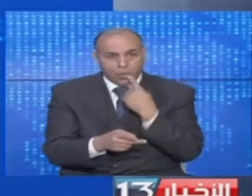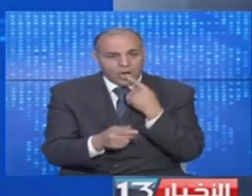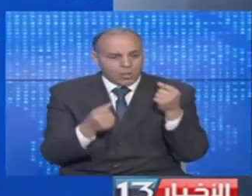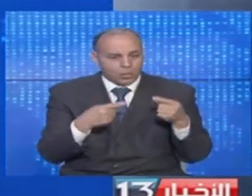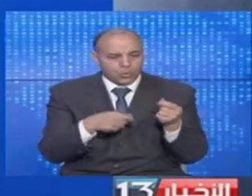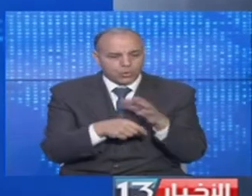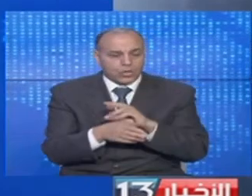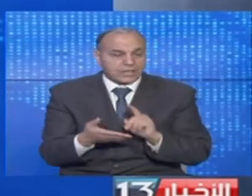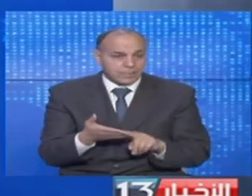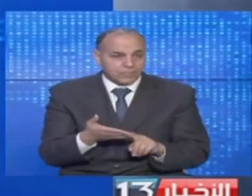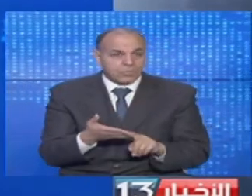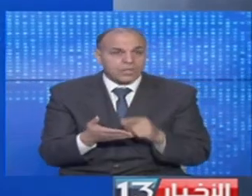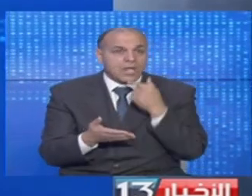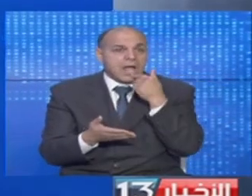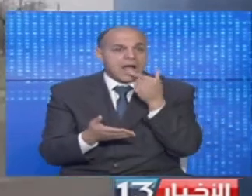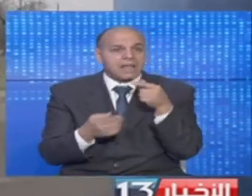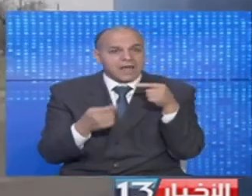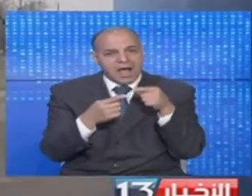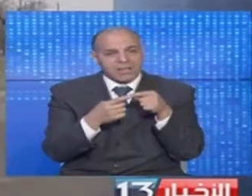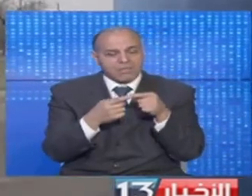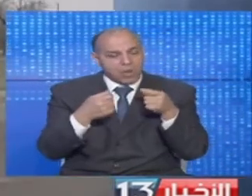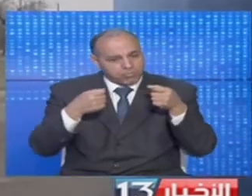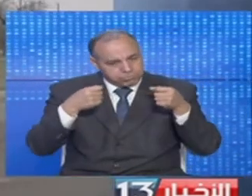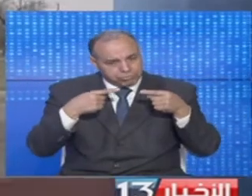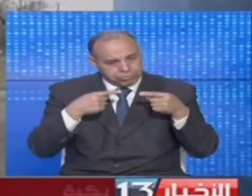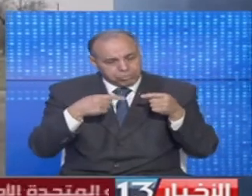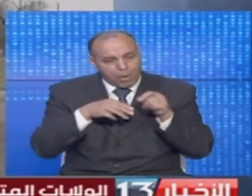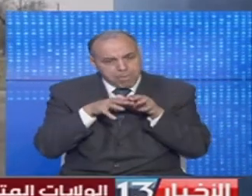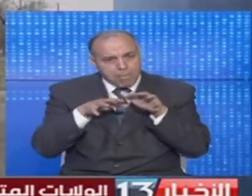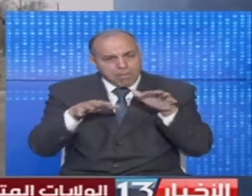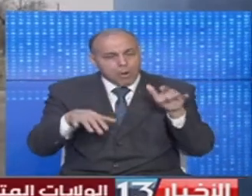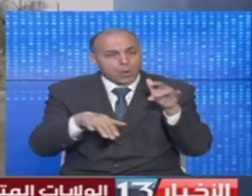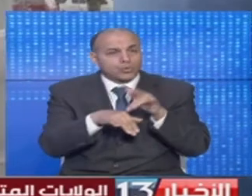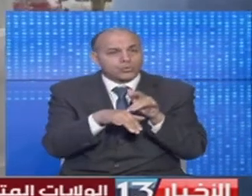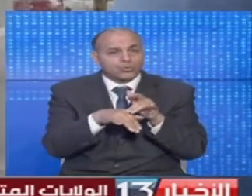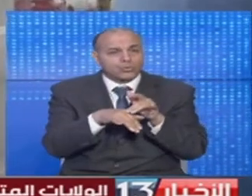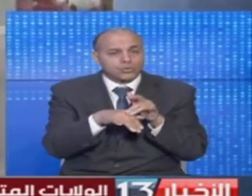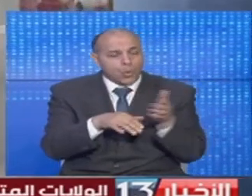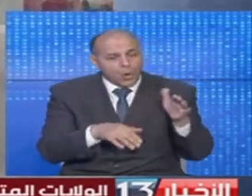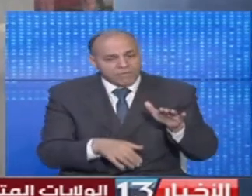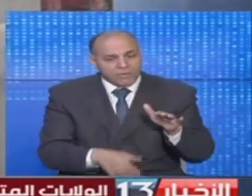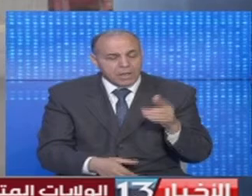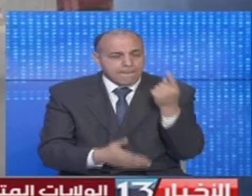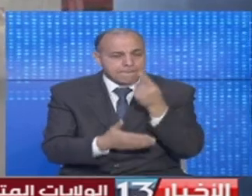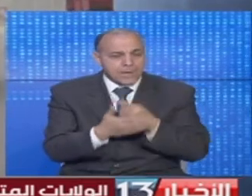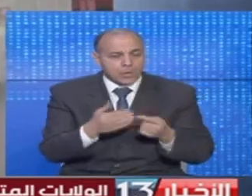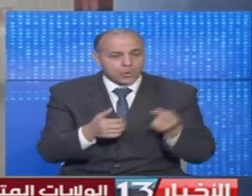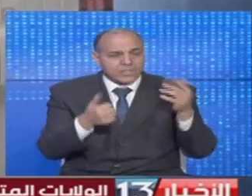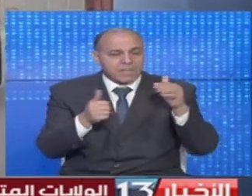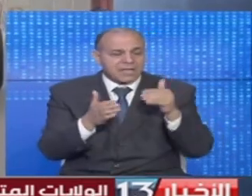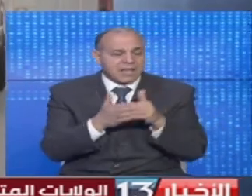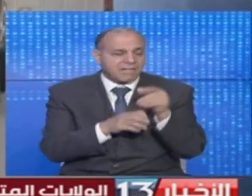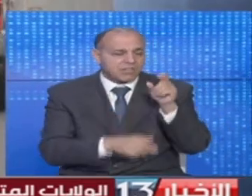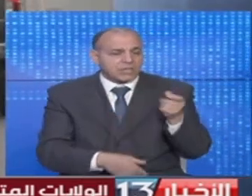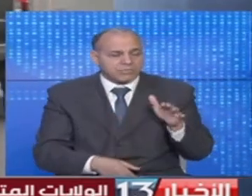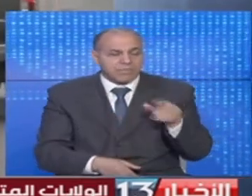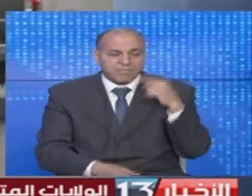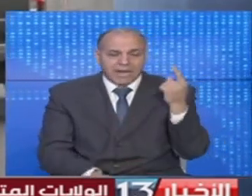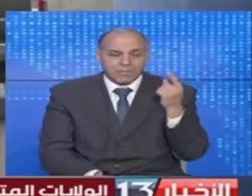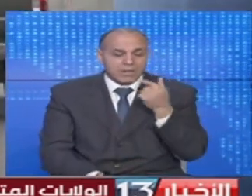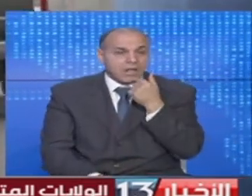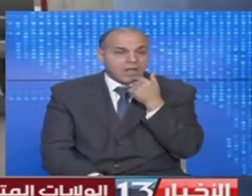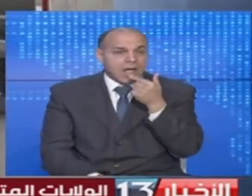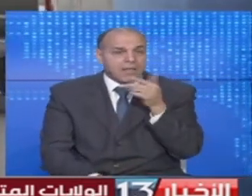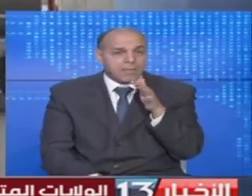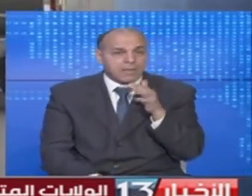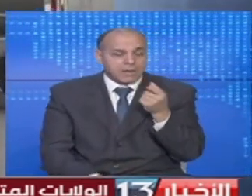المضاد لكوفيد-19 بهدف مكافحة الجائحة التي أسفرت عن وفاة 1,600,000 شخص عبر العالم،